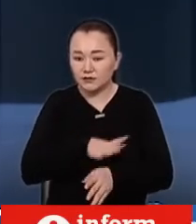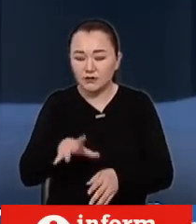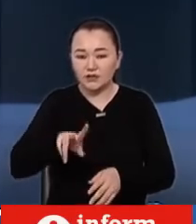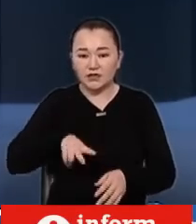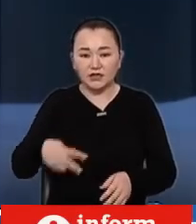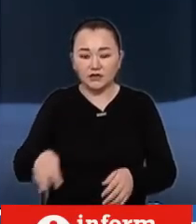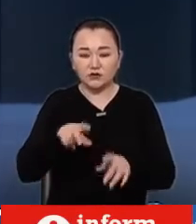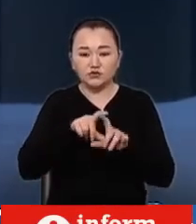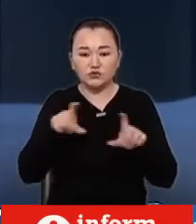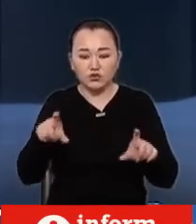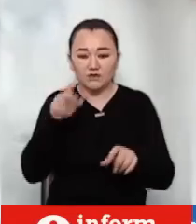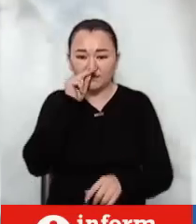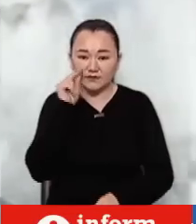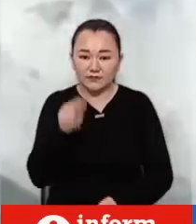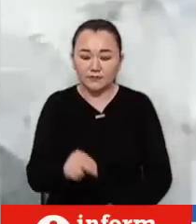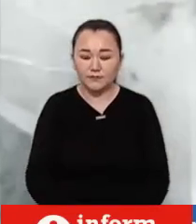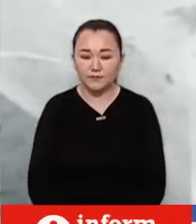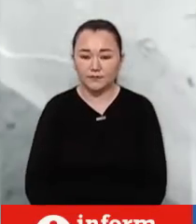әкімшілігін кінәлап отыр.